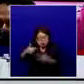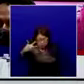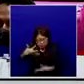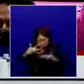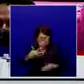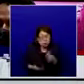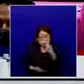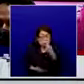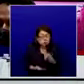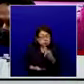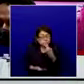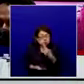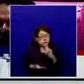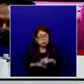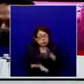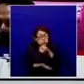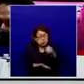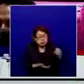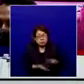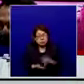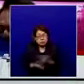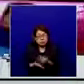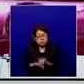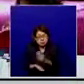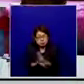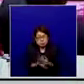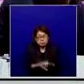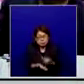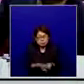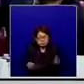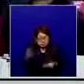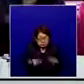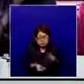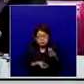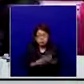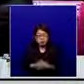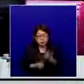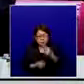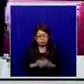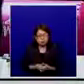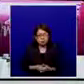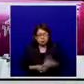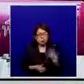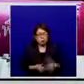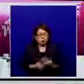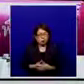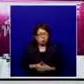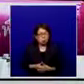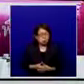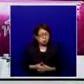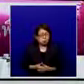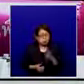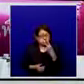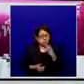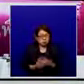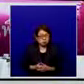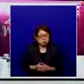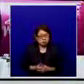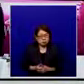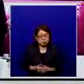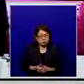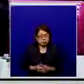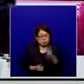ดหมายนี่ไงแล้วได้เท่าไหร่ครับเอ้าเอามาดูได้เท่าไหร่ดูนะครับโอ้โหจดหมายเปิดผนึก